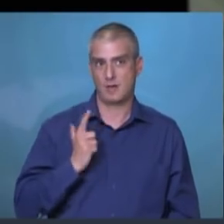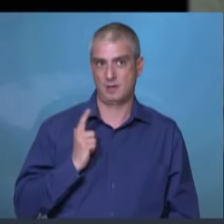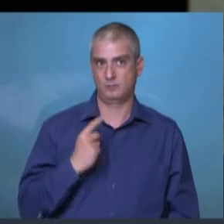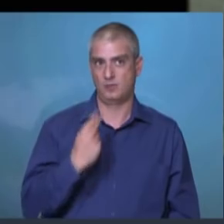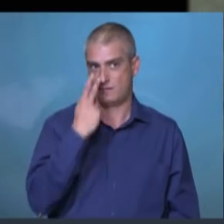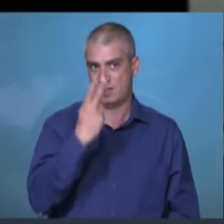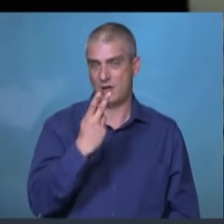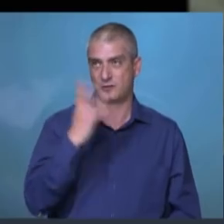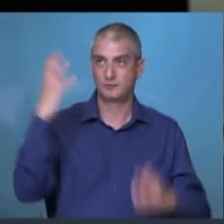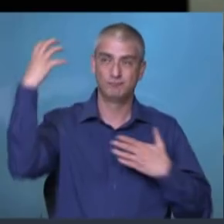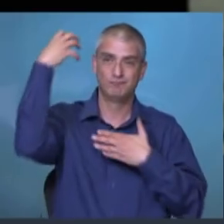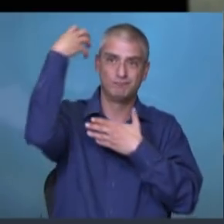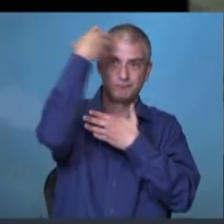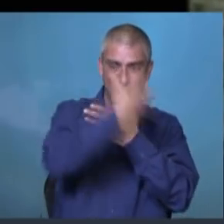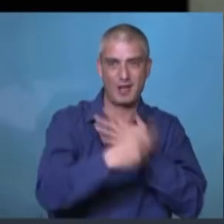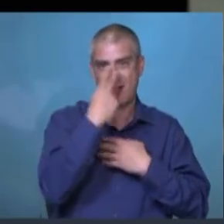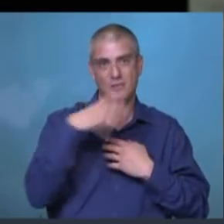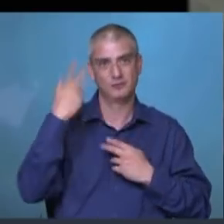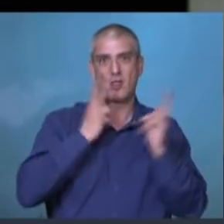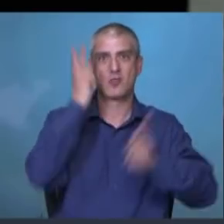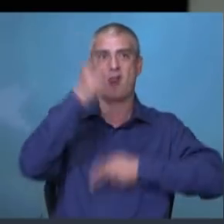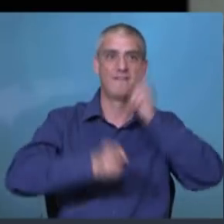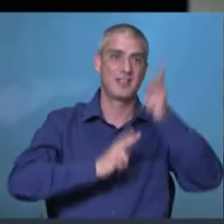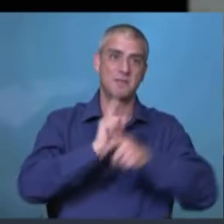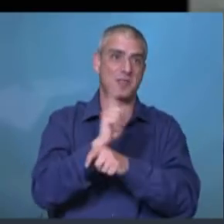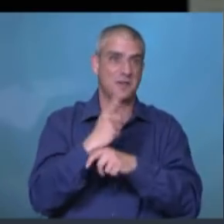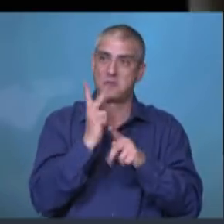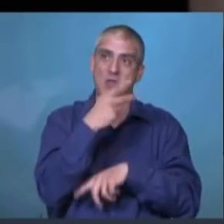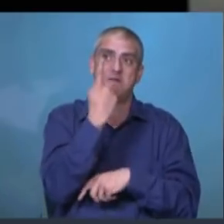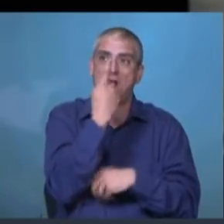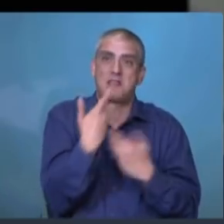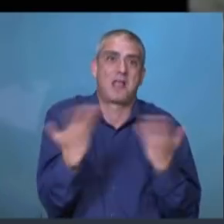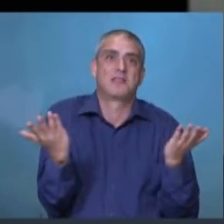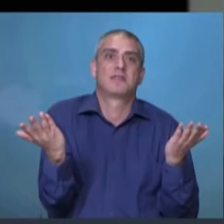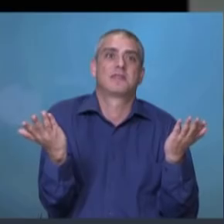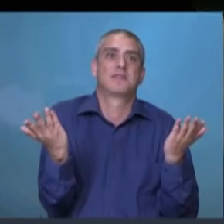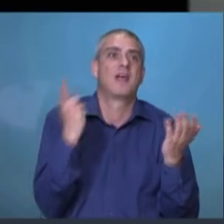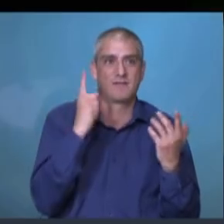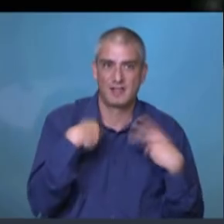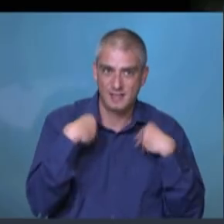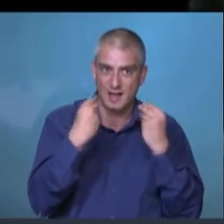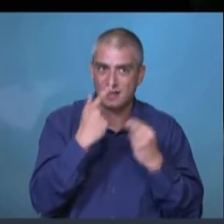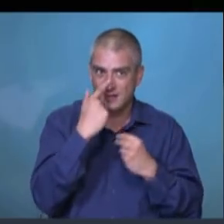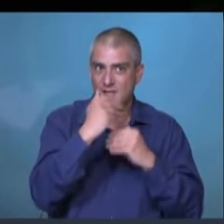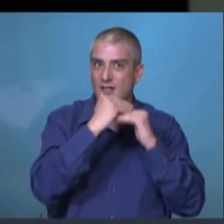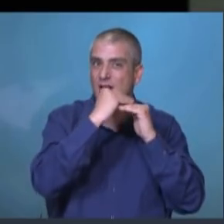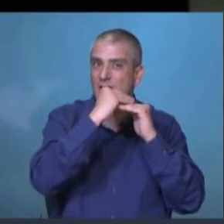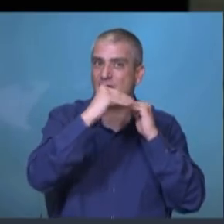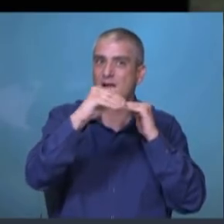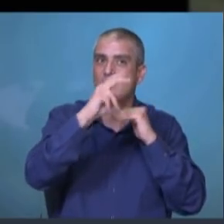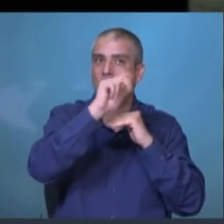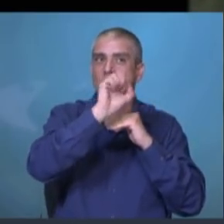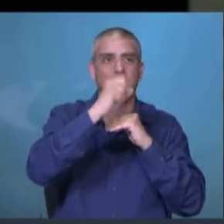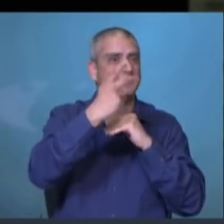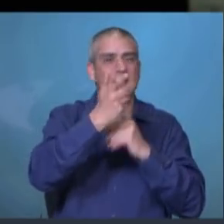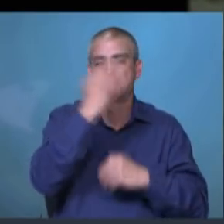עכשיו בשקיעה לראות דולפינים. בינתיים אין פה דולפין אחד, ואני אתן לכם לראות את הקו של נוסה, למה זה